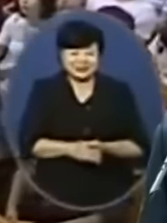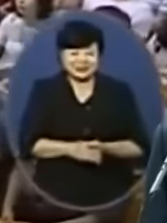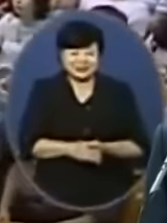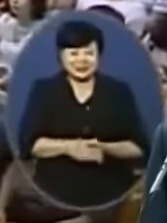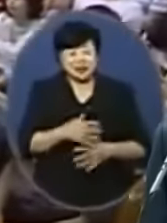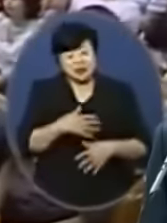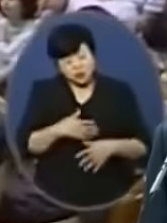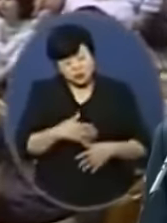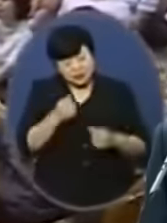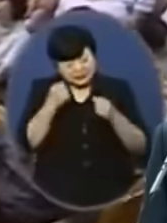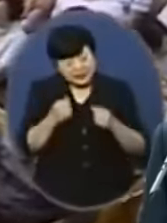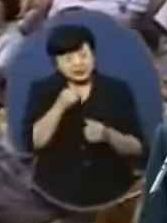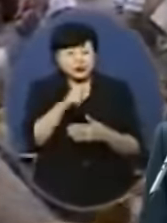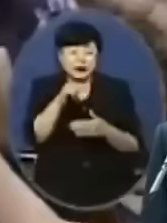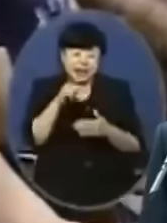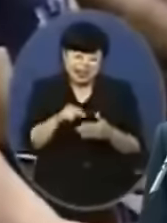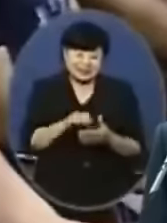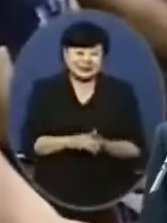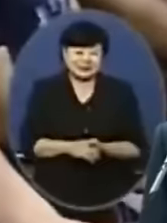곤비한 삶 속에